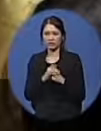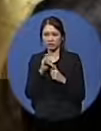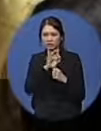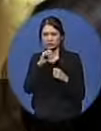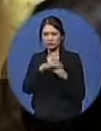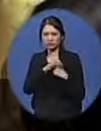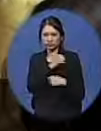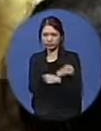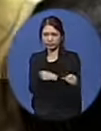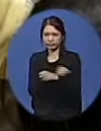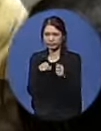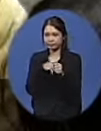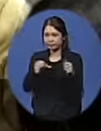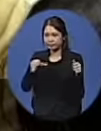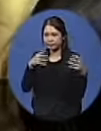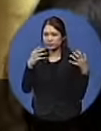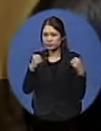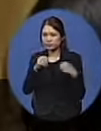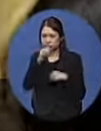꽤 괜찮았습니다.